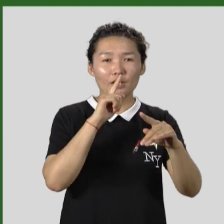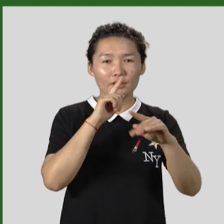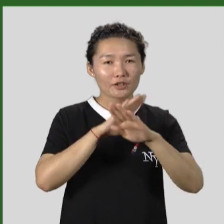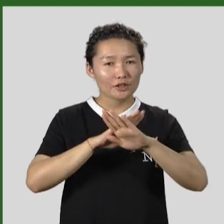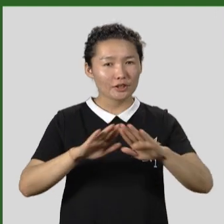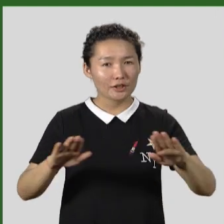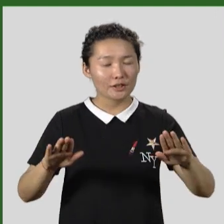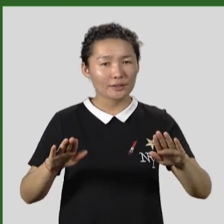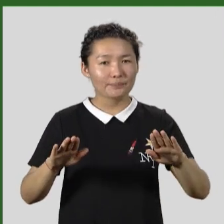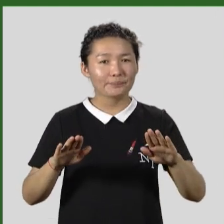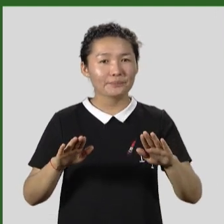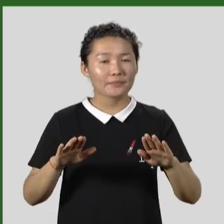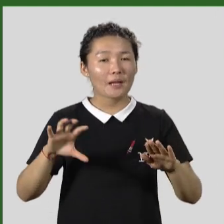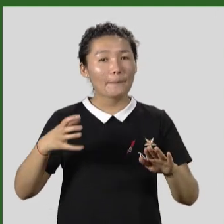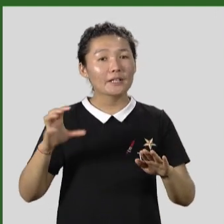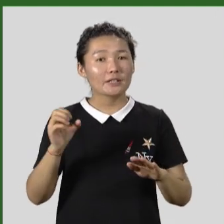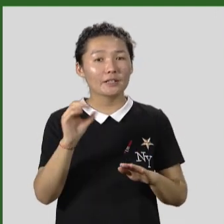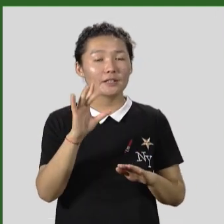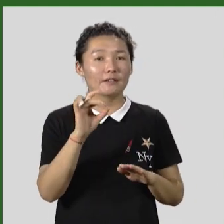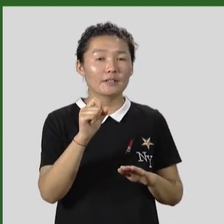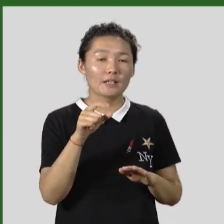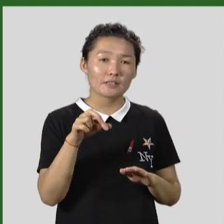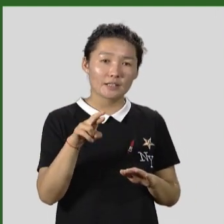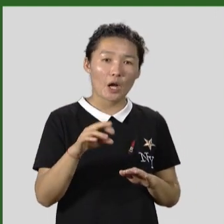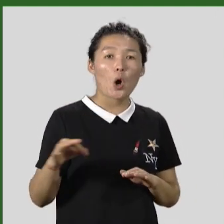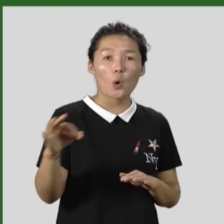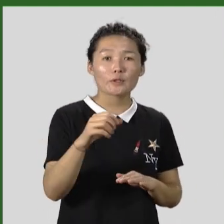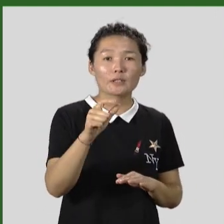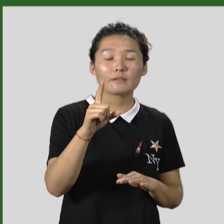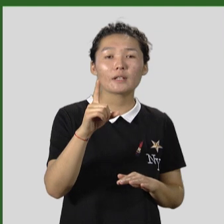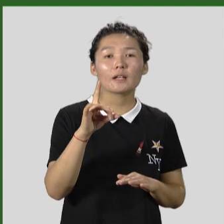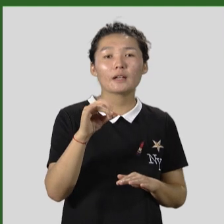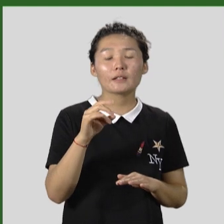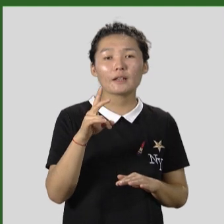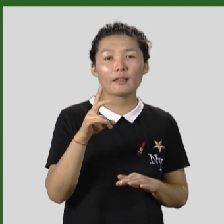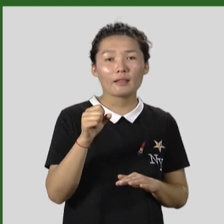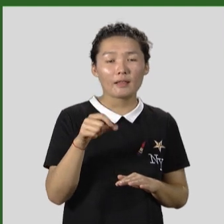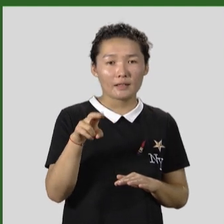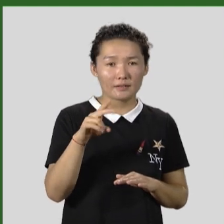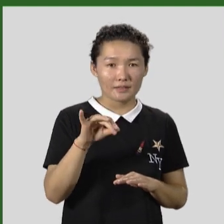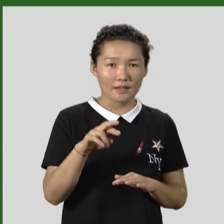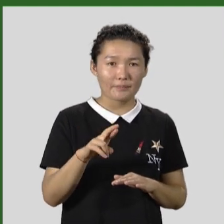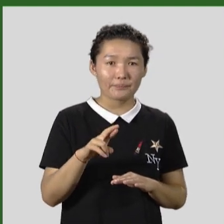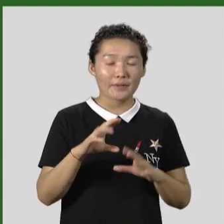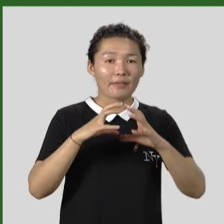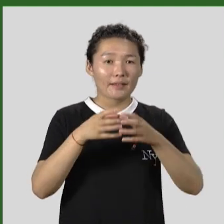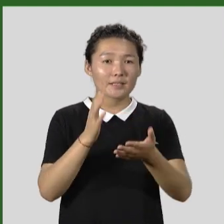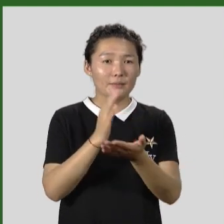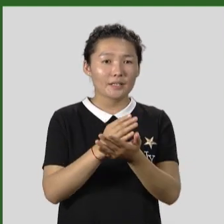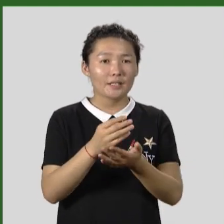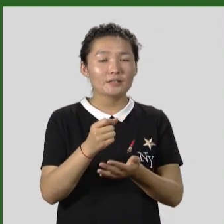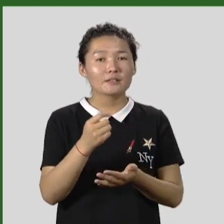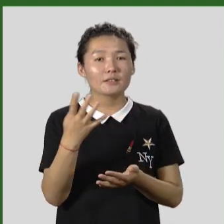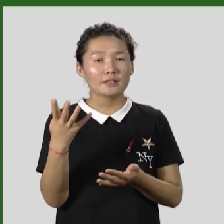Тихий, материк Евразия, остров Гренландия. На Земле есть несколько